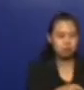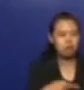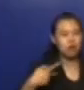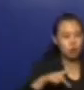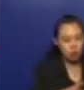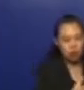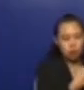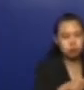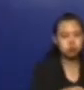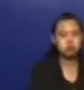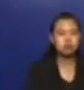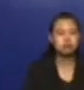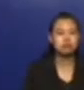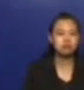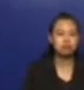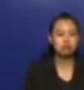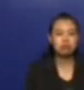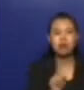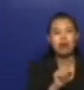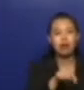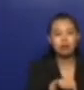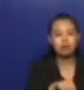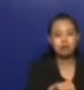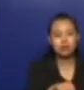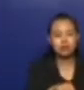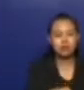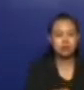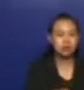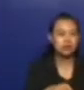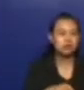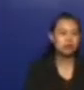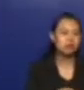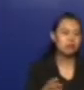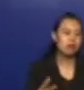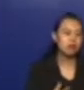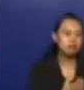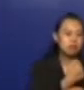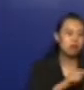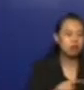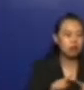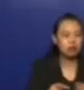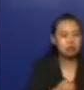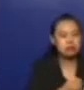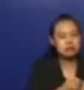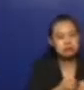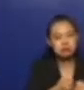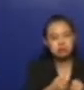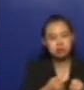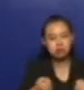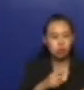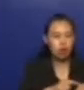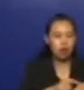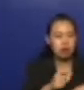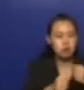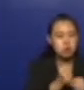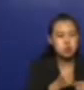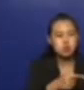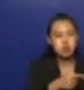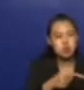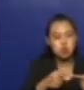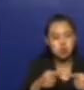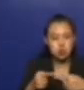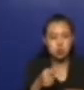ฉกฉวยยังไงท่านประธานก็เอาไปใช้พร่ำเพรื่อทางการเมืองนั่นมันไม่ได้ฉุกเฉินแล้วครับเขาเรียกฉกฉว